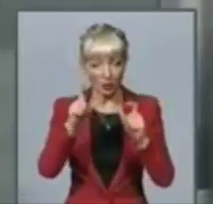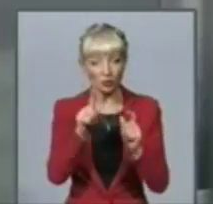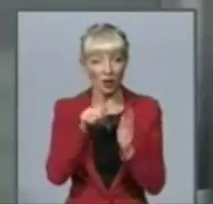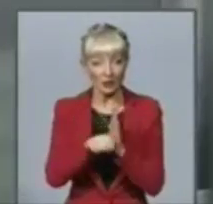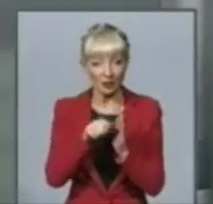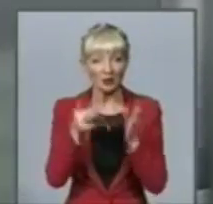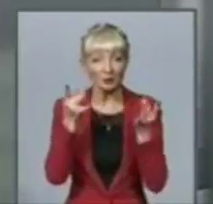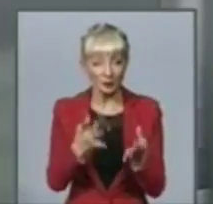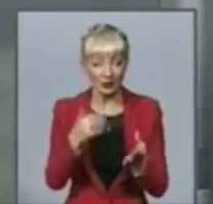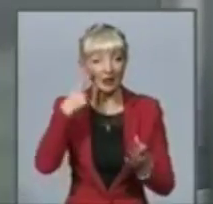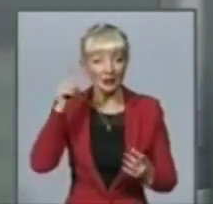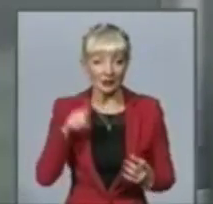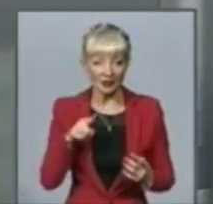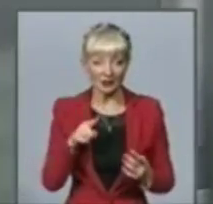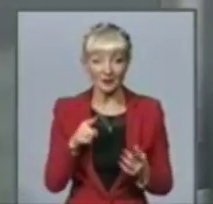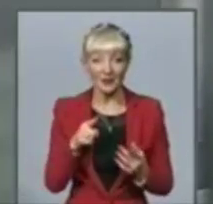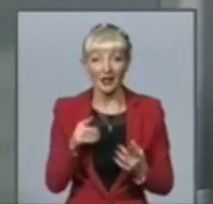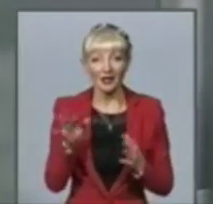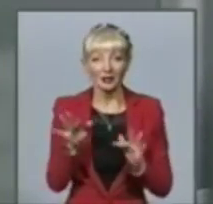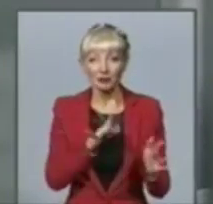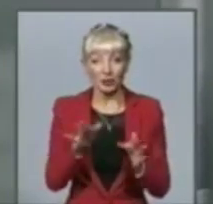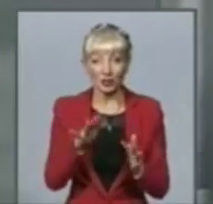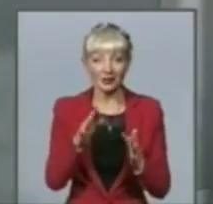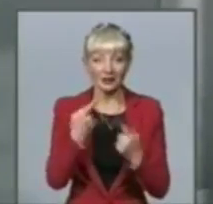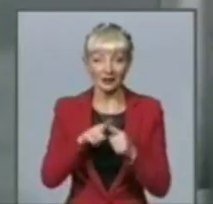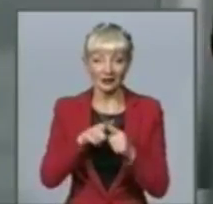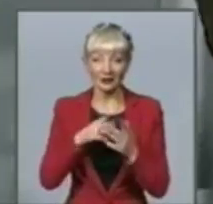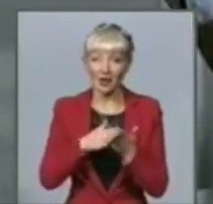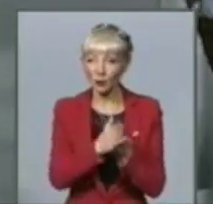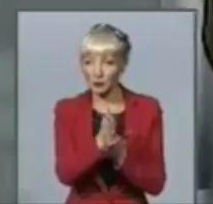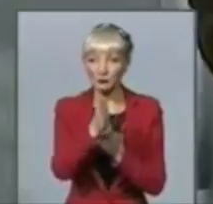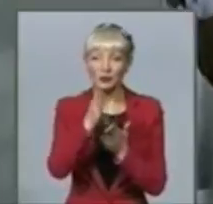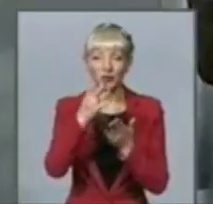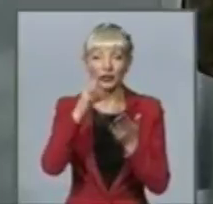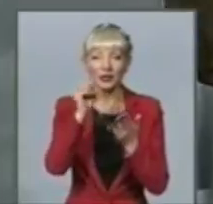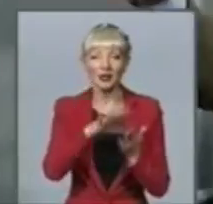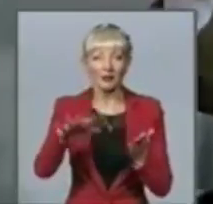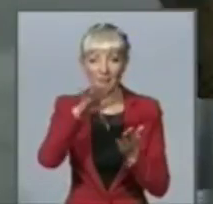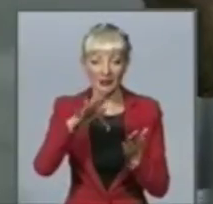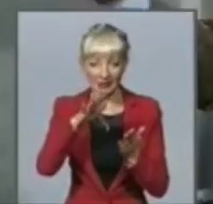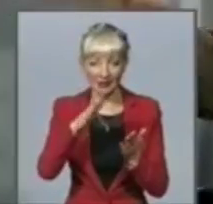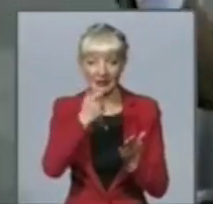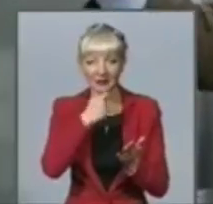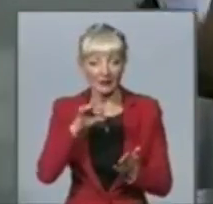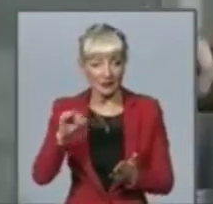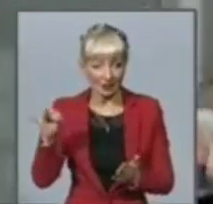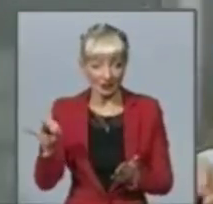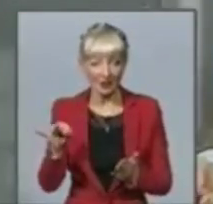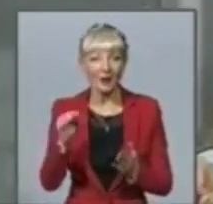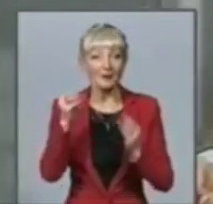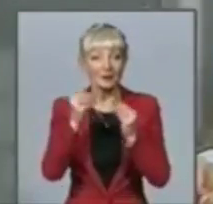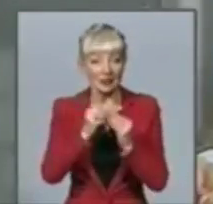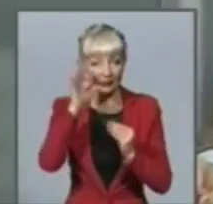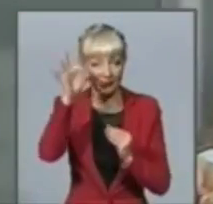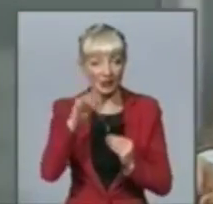означає просто, знаєте, рух на узбіччя європейської цивілізації. Да? Перехід мінімум до 8-10%